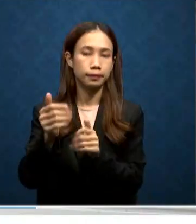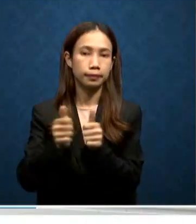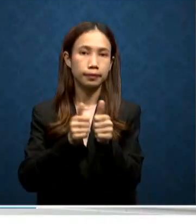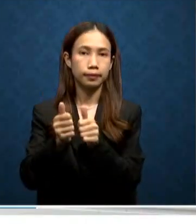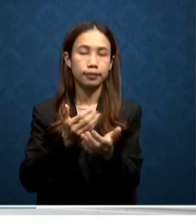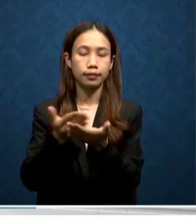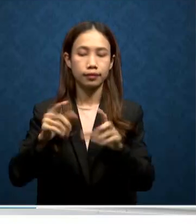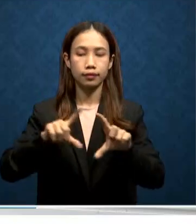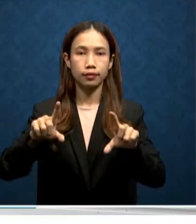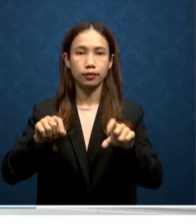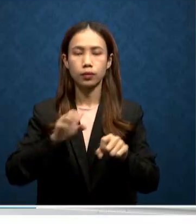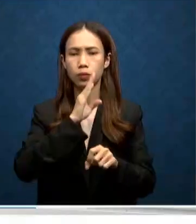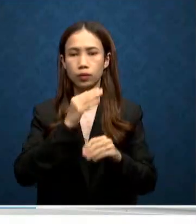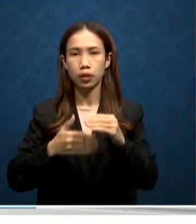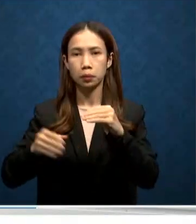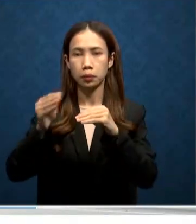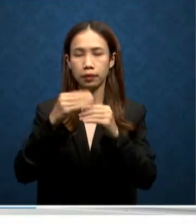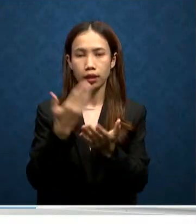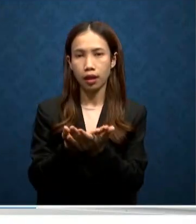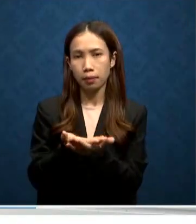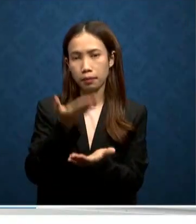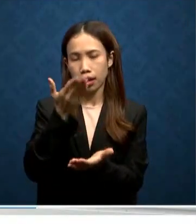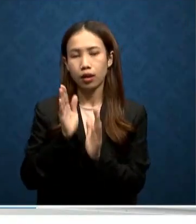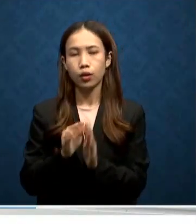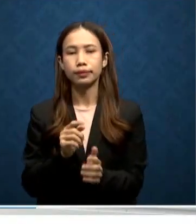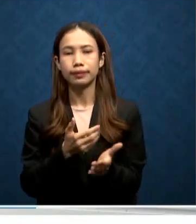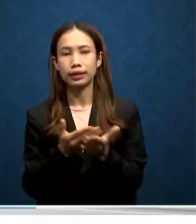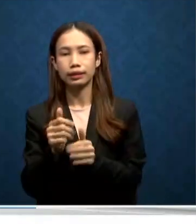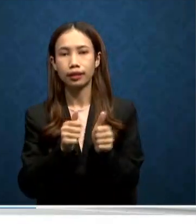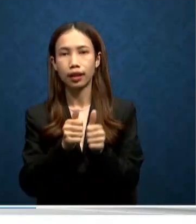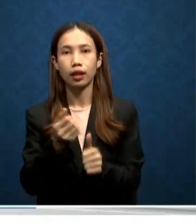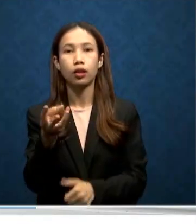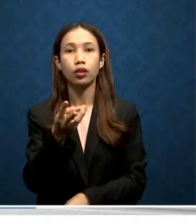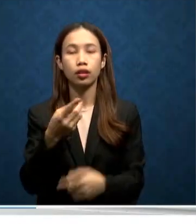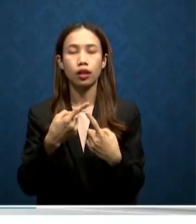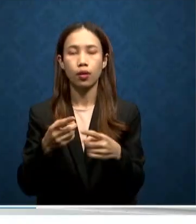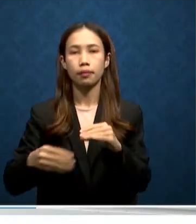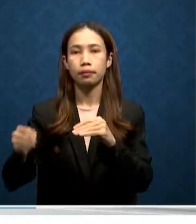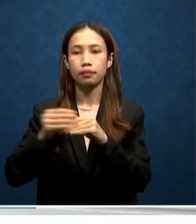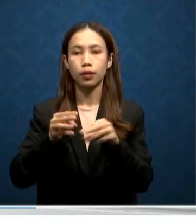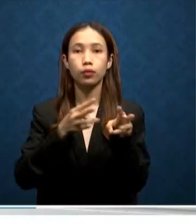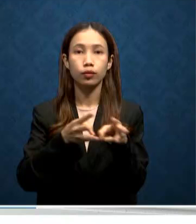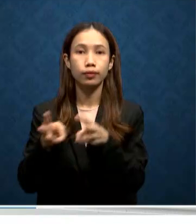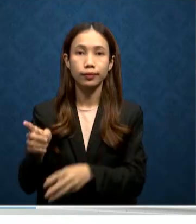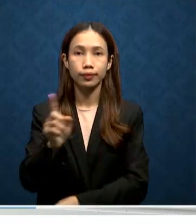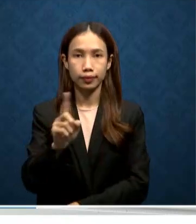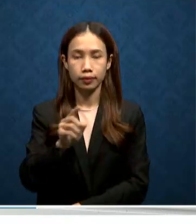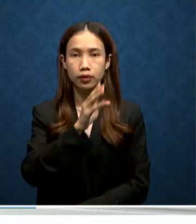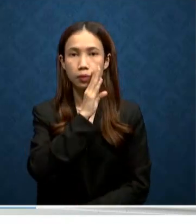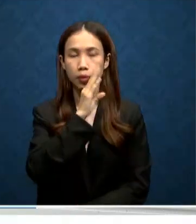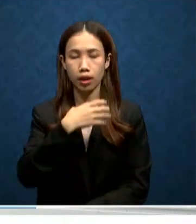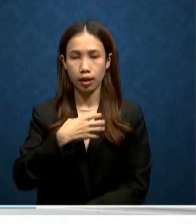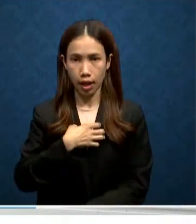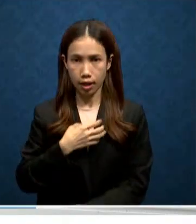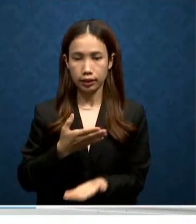สูงเกินไปก็จะทำให้มีผู้เข้ามาประมูลน้อยแต่ไงก็ตามเราก็ได้เพิ่มหลักเกณฑ์ครับท่านครับว่าถ้าประมูล